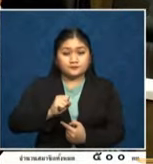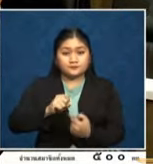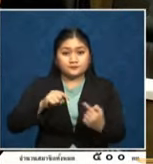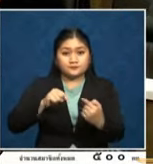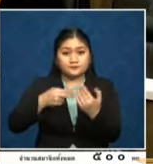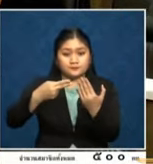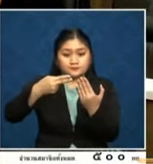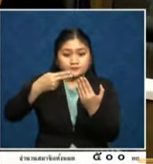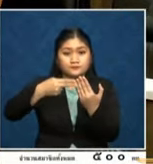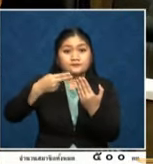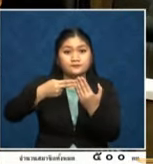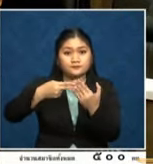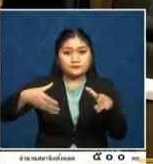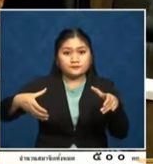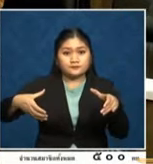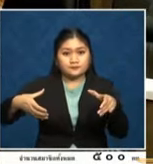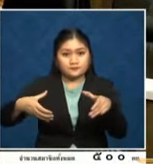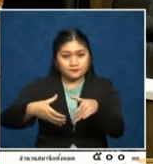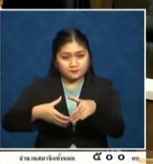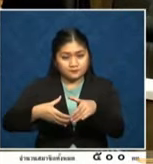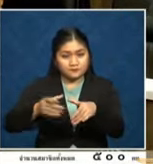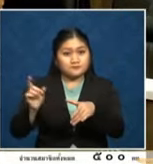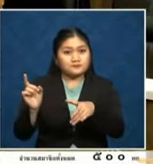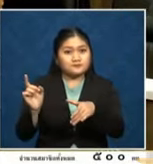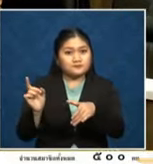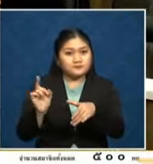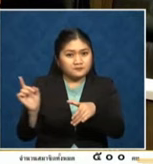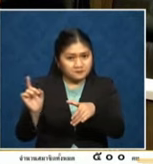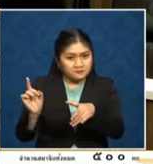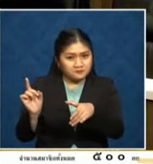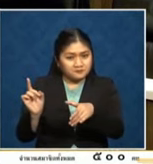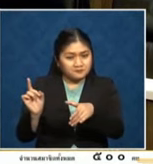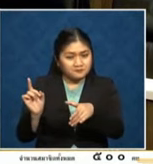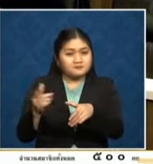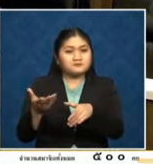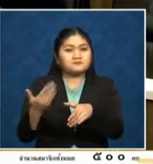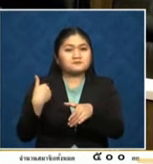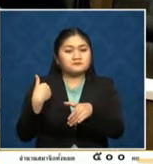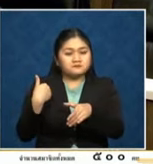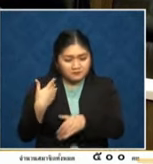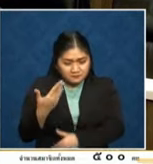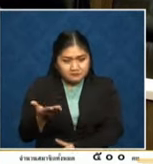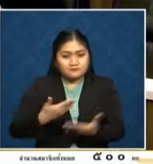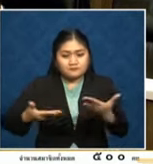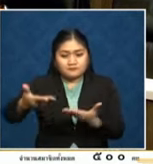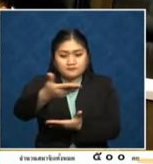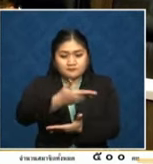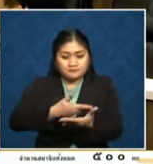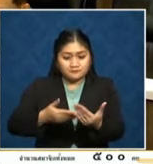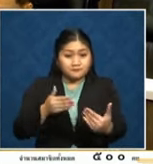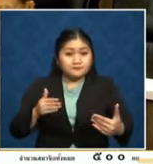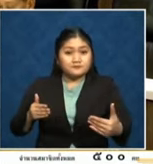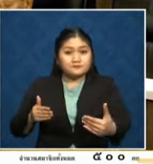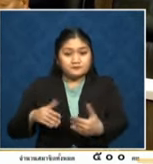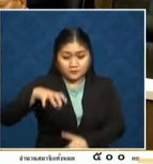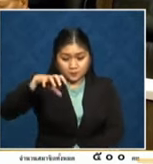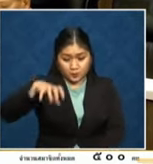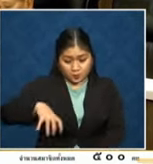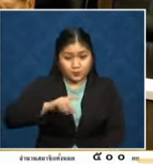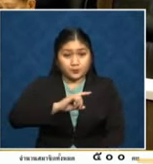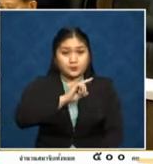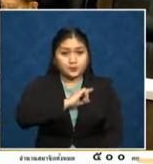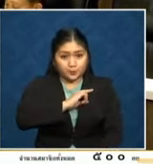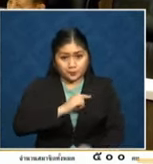รรคพลังประชารัฐมีเรื่องปรึกษาหารือกับท่านประธานสภาไปยังหน่วยงานที่เกี่ยวข้